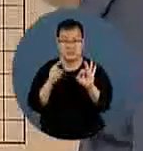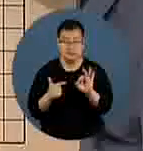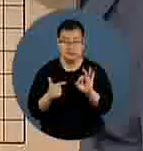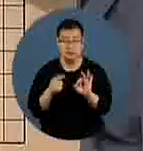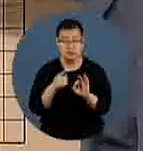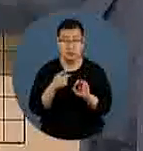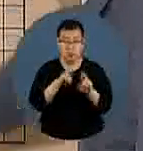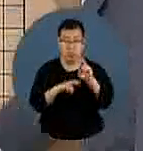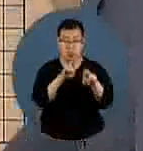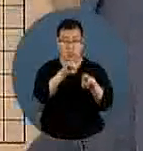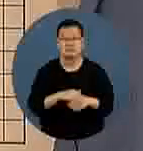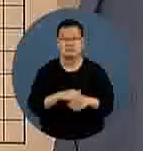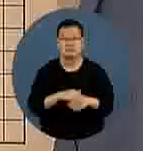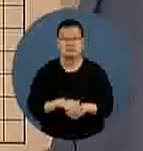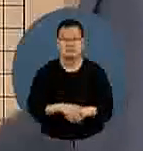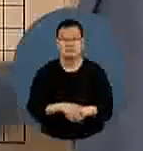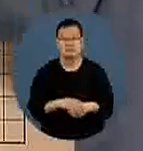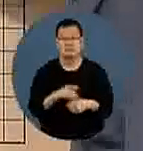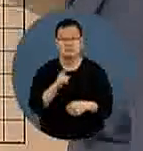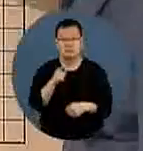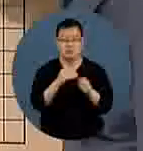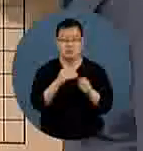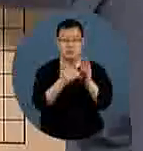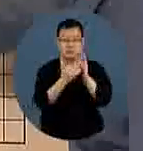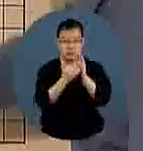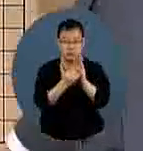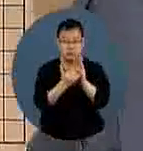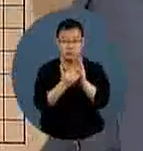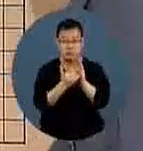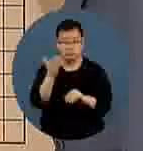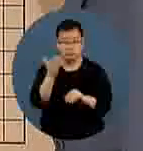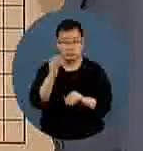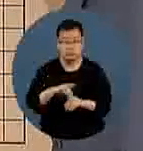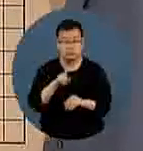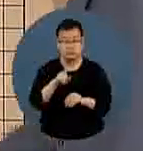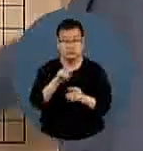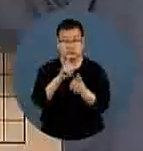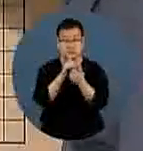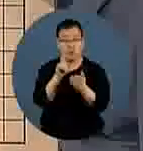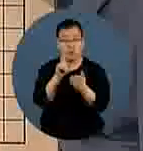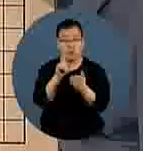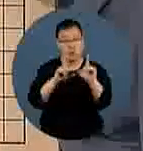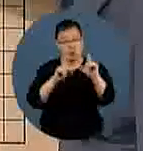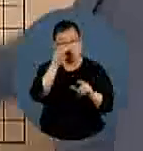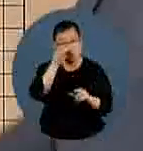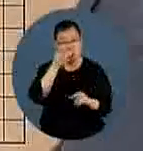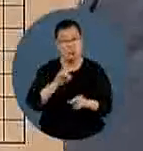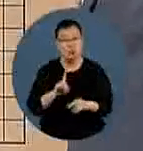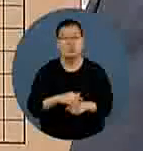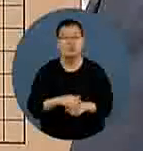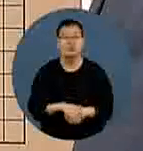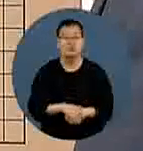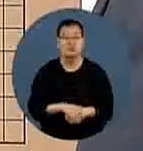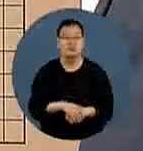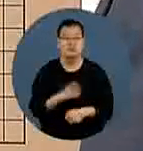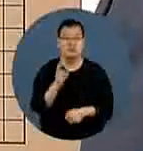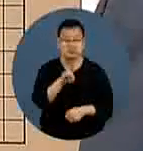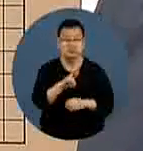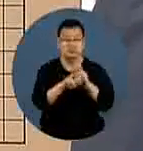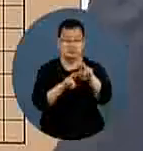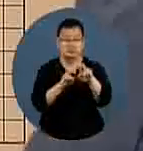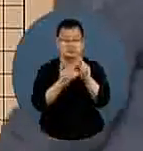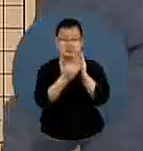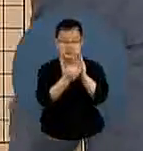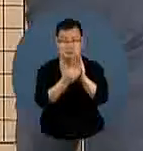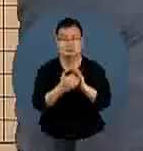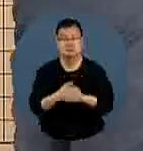여기 뿌리를 끊고 네. 네. 지금 이렇게 막아도 실전과 비교하면은 또 나가고 네. 또 나가면 또 막습니다.